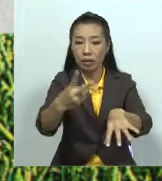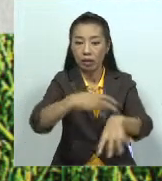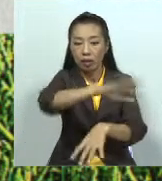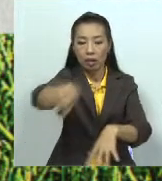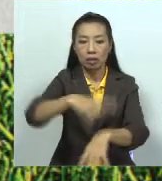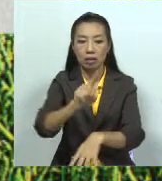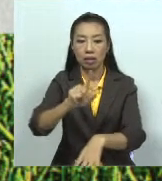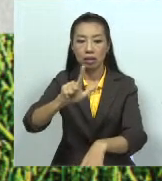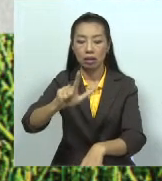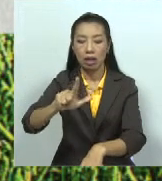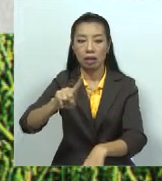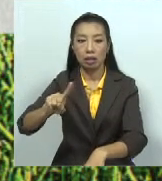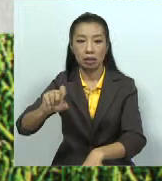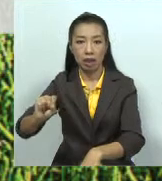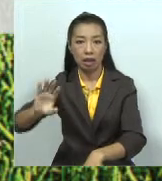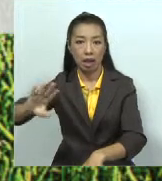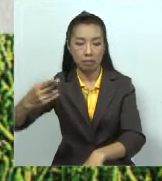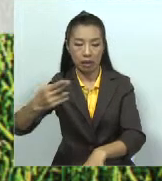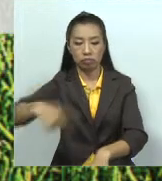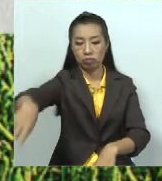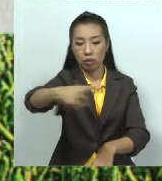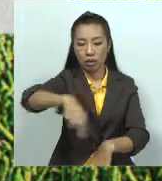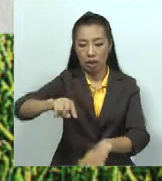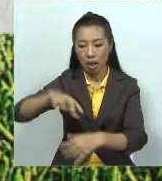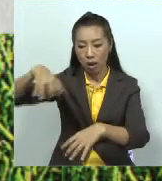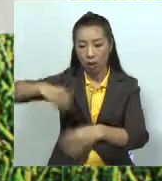ไร่ที่กรมชลประทานปรับแผนการส่งน้ำ